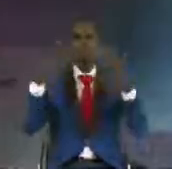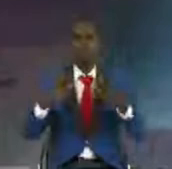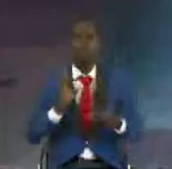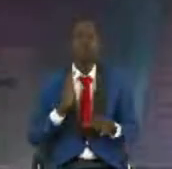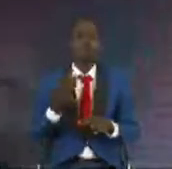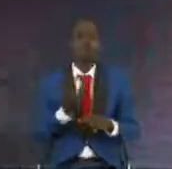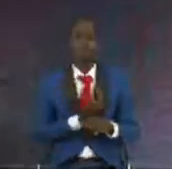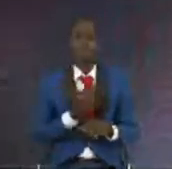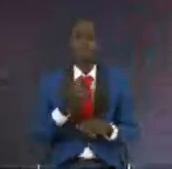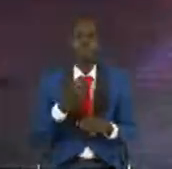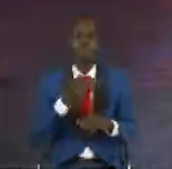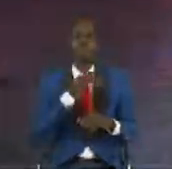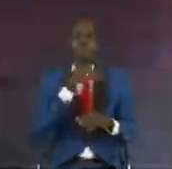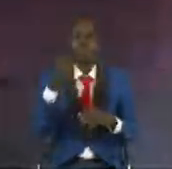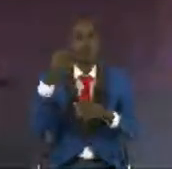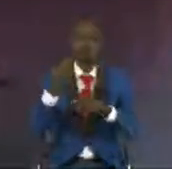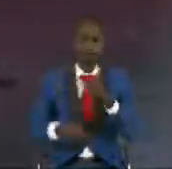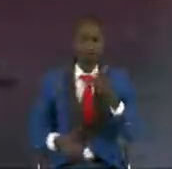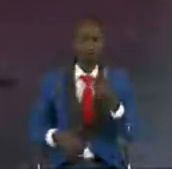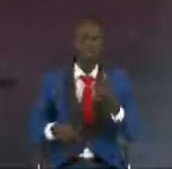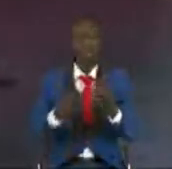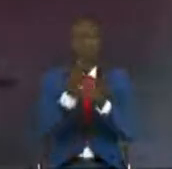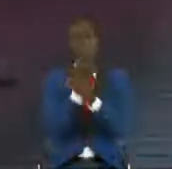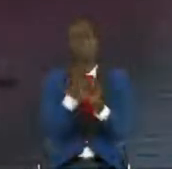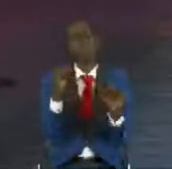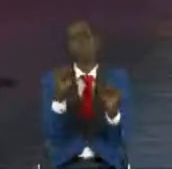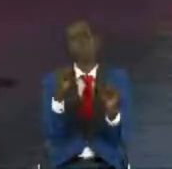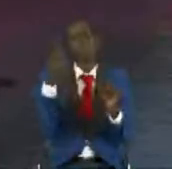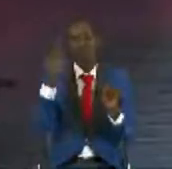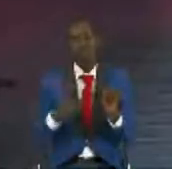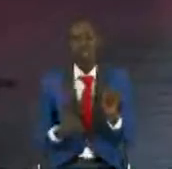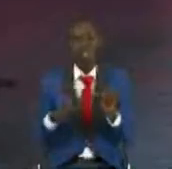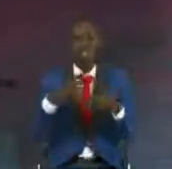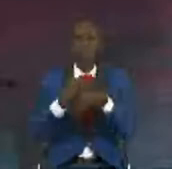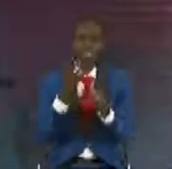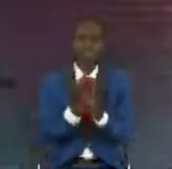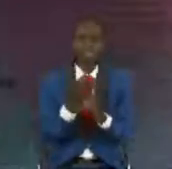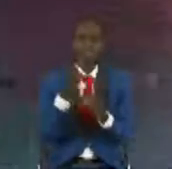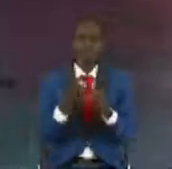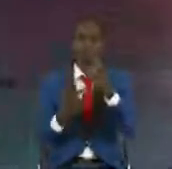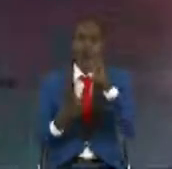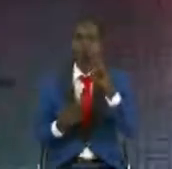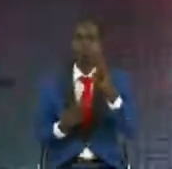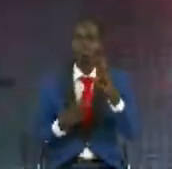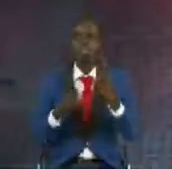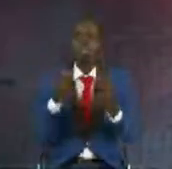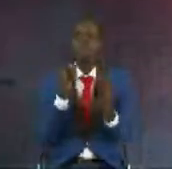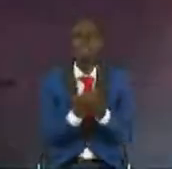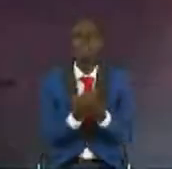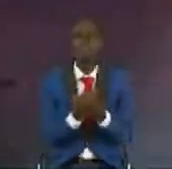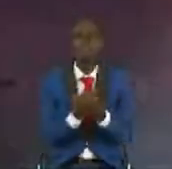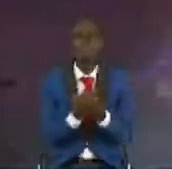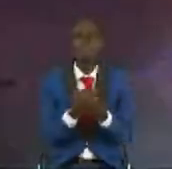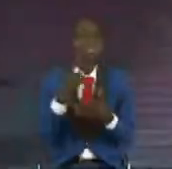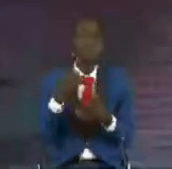inestimable. L'auteur. Et celui qui a l'origine, le créateur, celui qui donne la